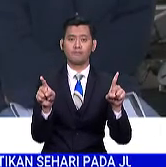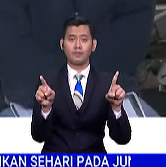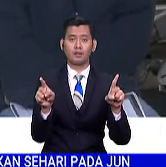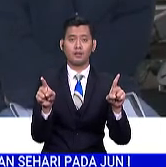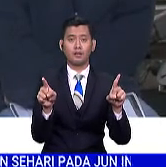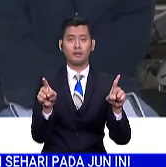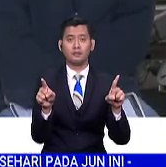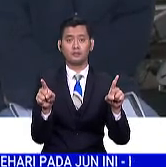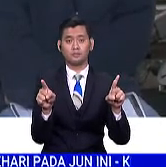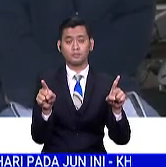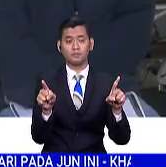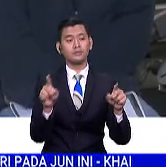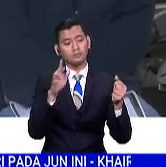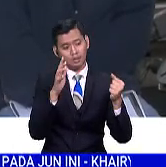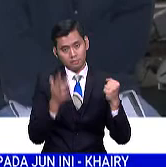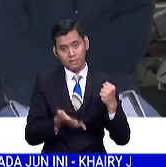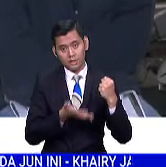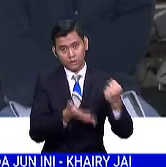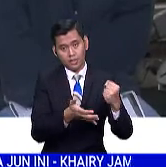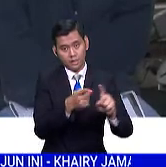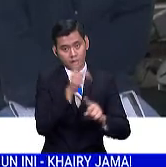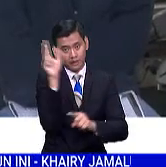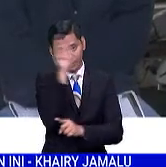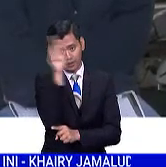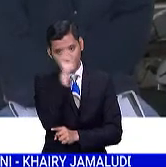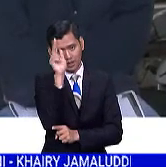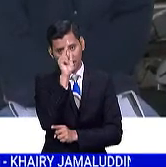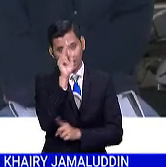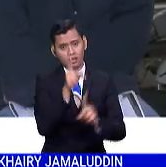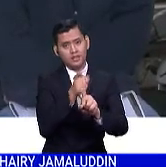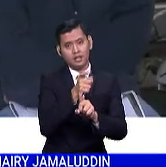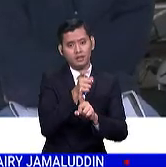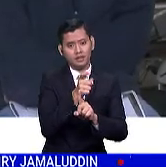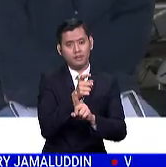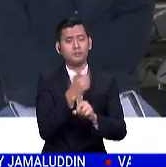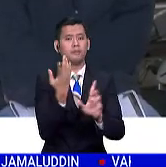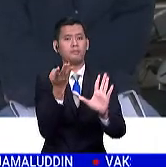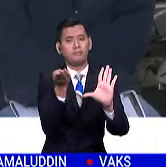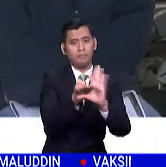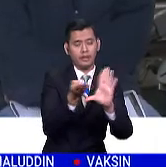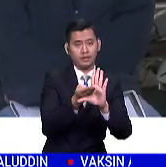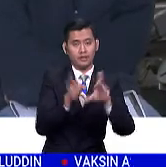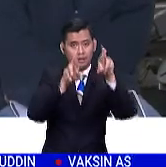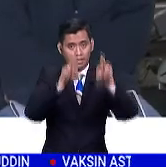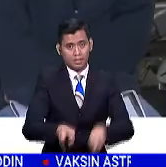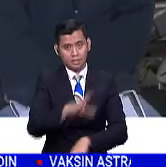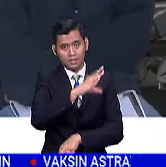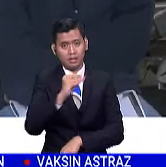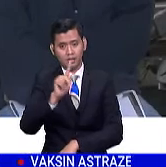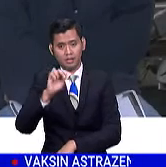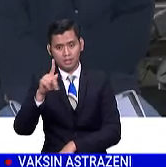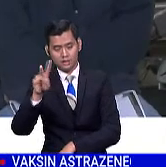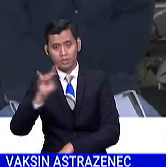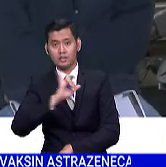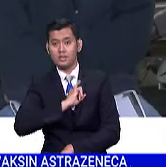bantuan sukan yang dia beri ataupun ditawarkan melalui dua institusi kewangan seperti Bank Rakyat dengan Tekun itu, dan saya sendiri pun